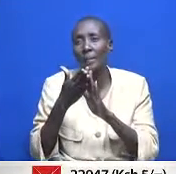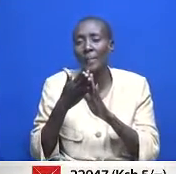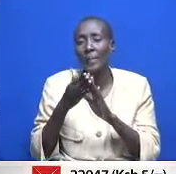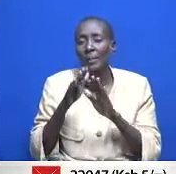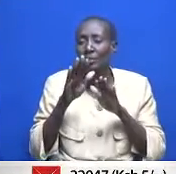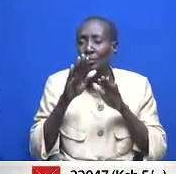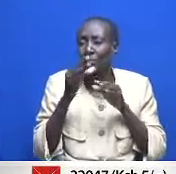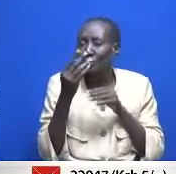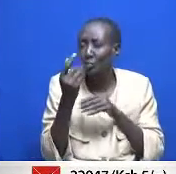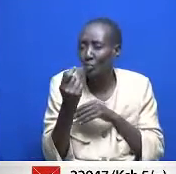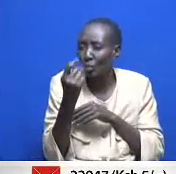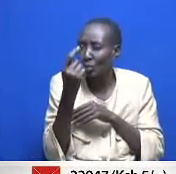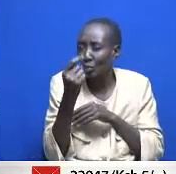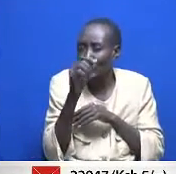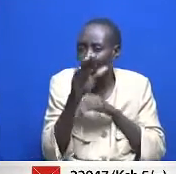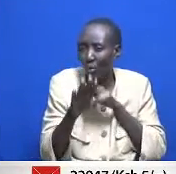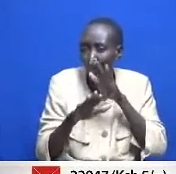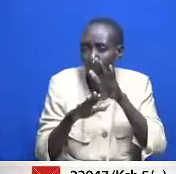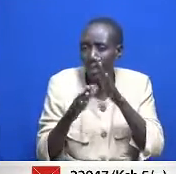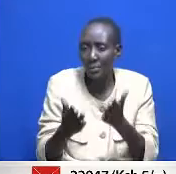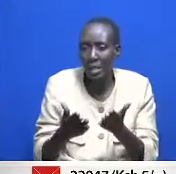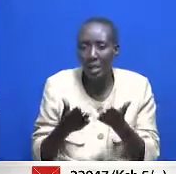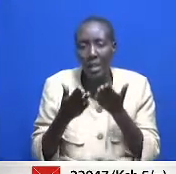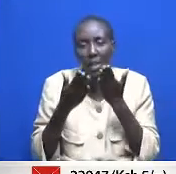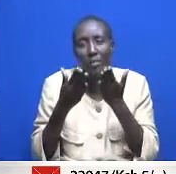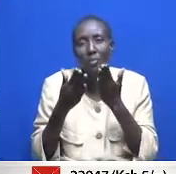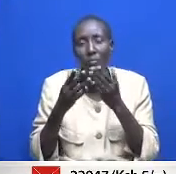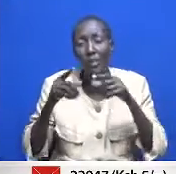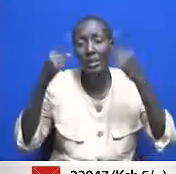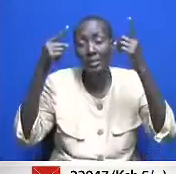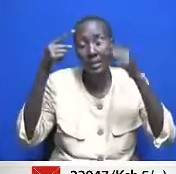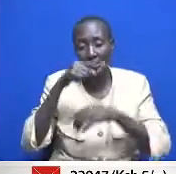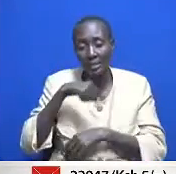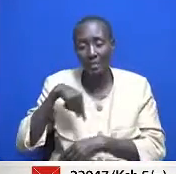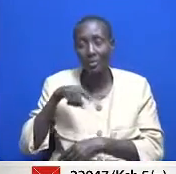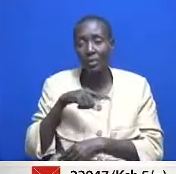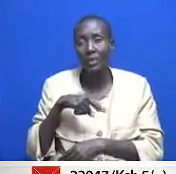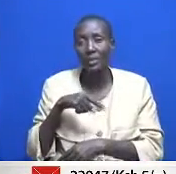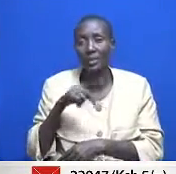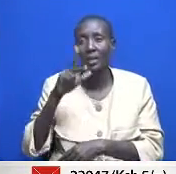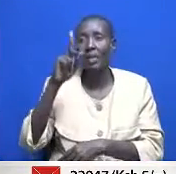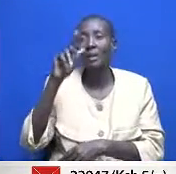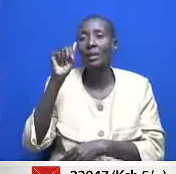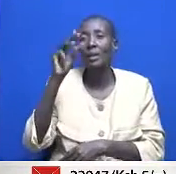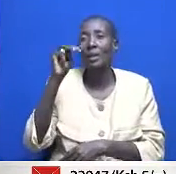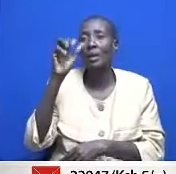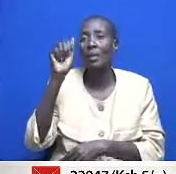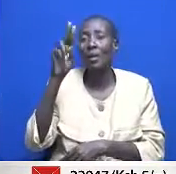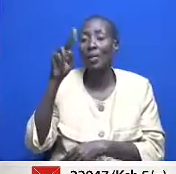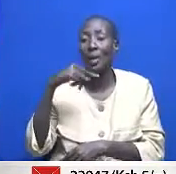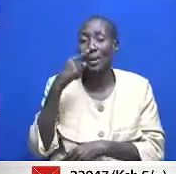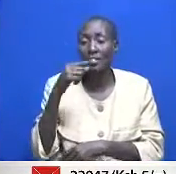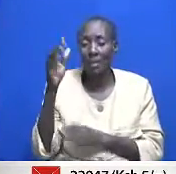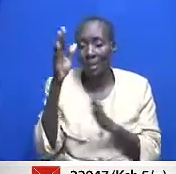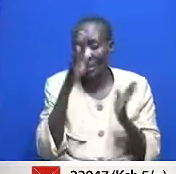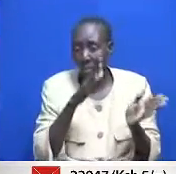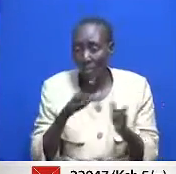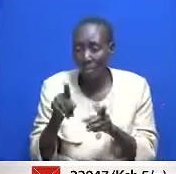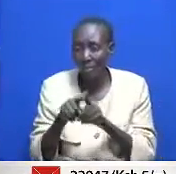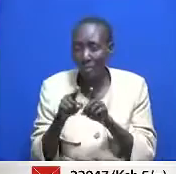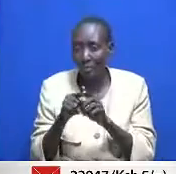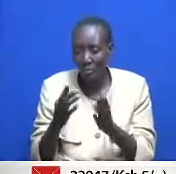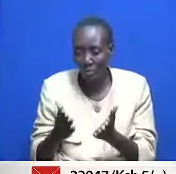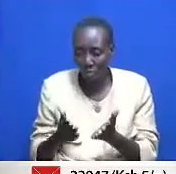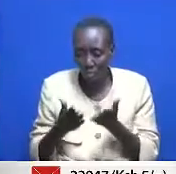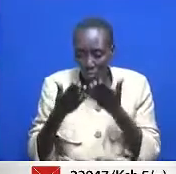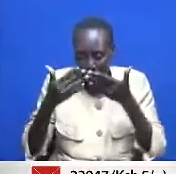and those, you know, small improvements, you know, that's a success to us. Kamau anasema mipango kama hii ya kuwakuza vijana umri mdogo katika